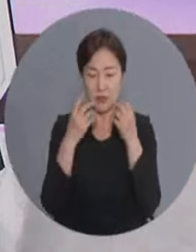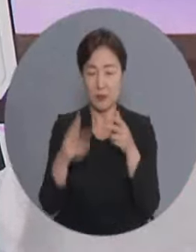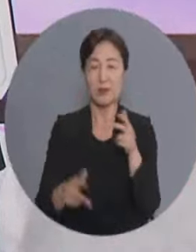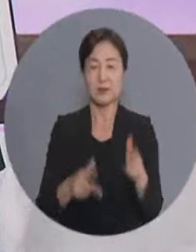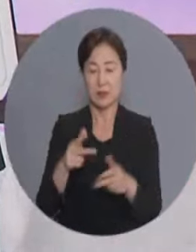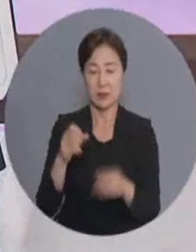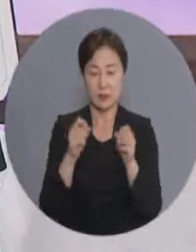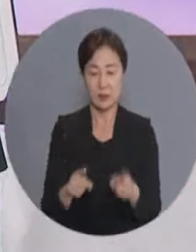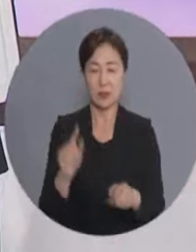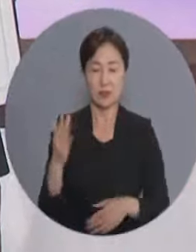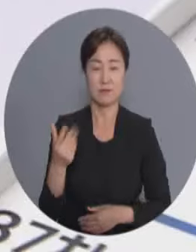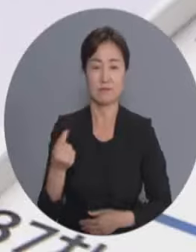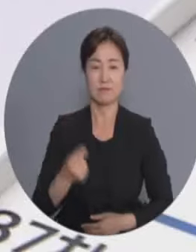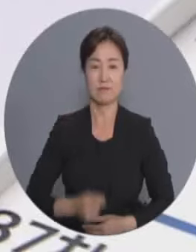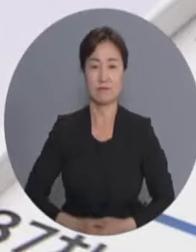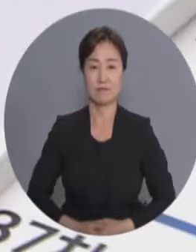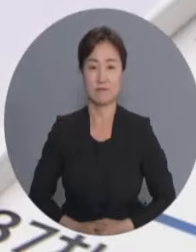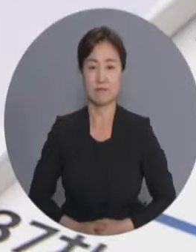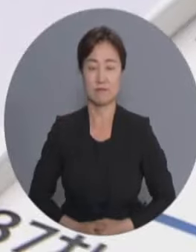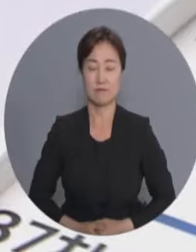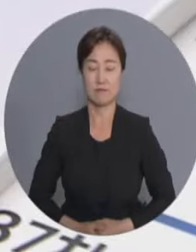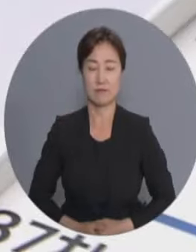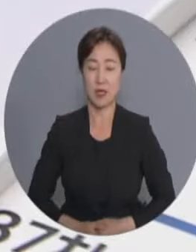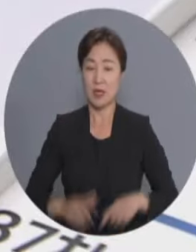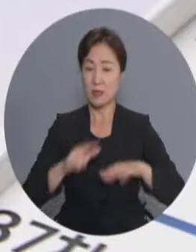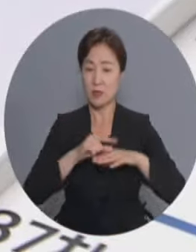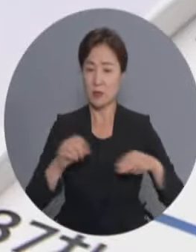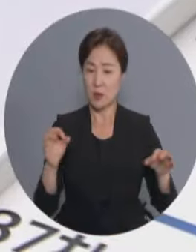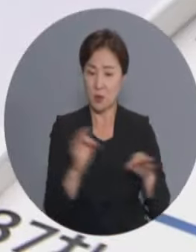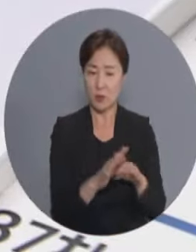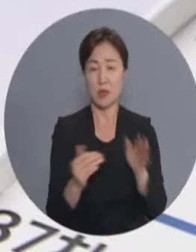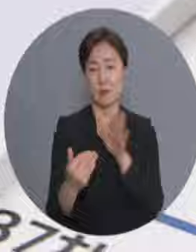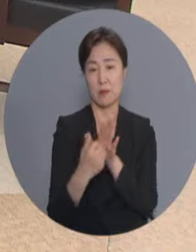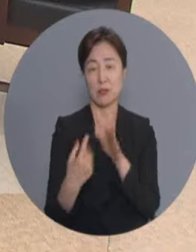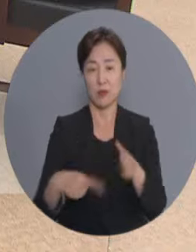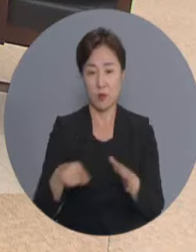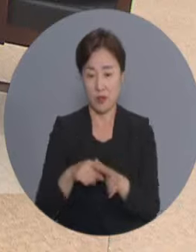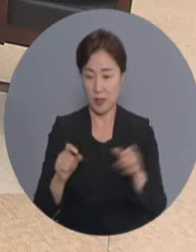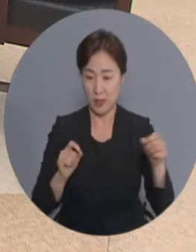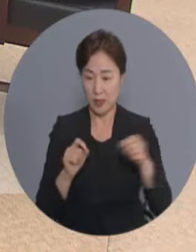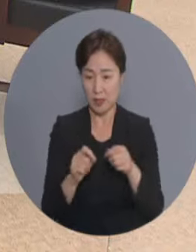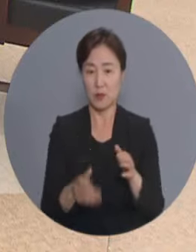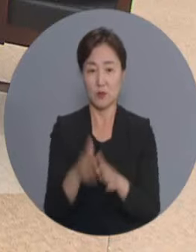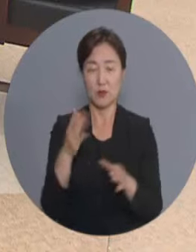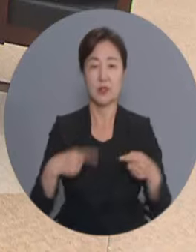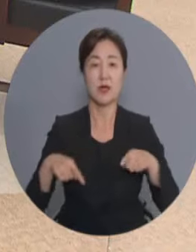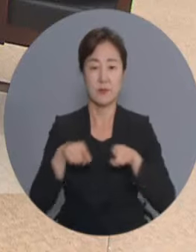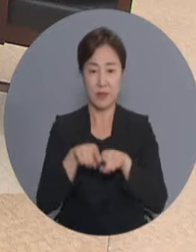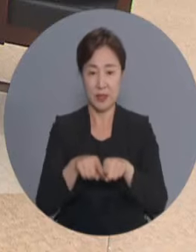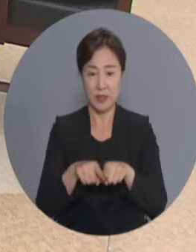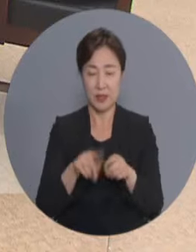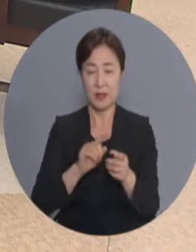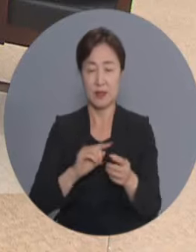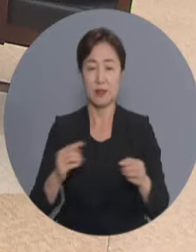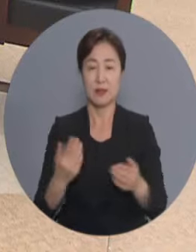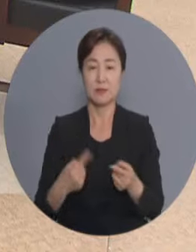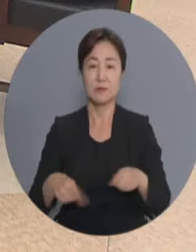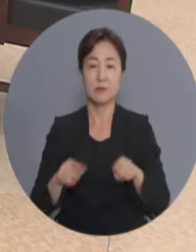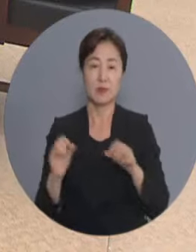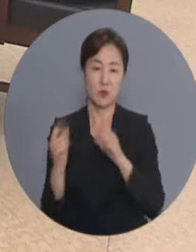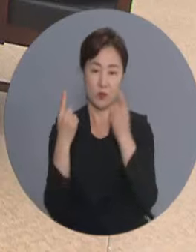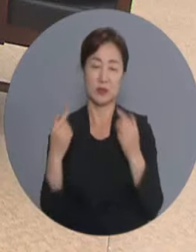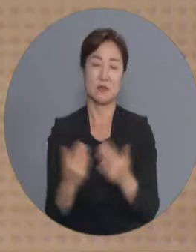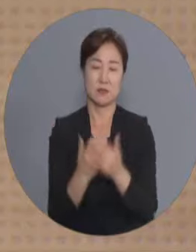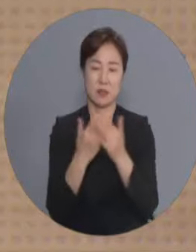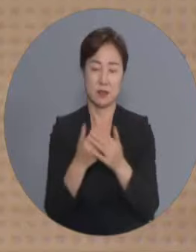될 것으로 기대하고 있습니다. 이와 함께 지방 소매를 막기 위해 인접 도시들과 함께 상생의 전략도 공유할